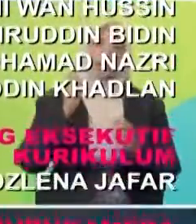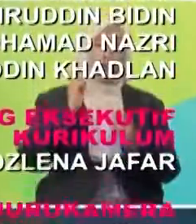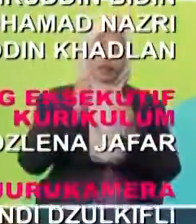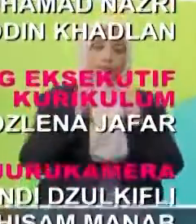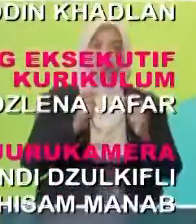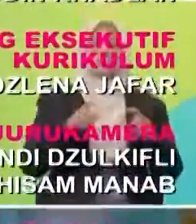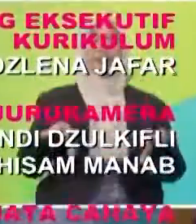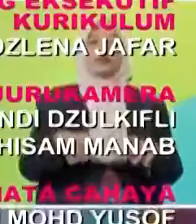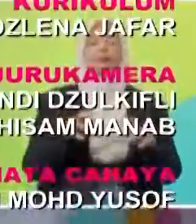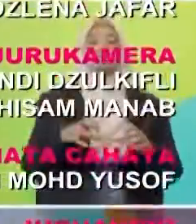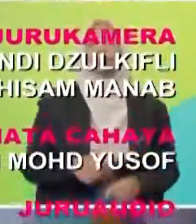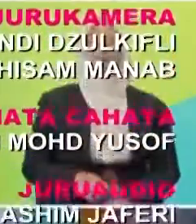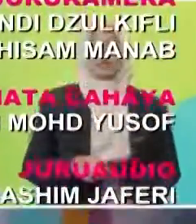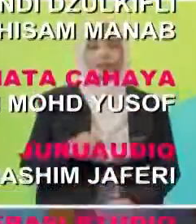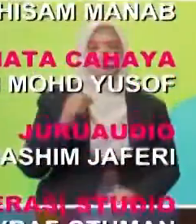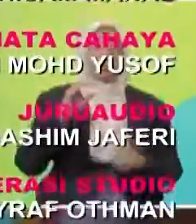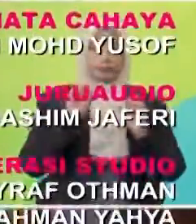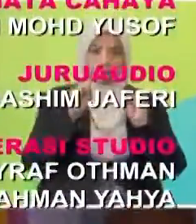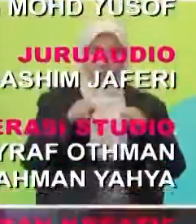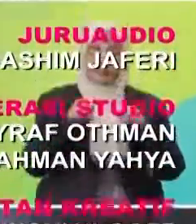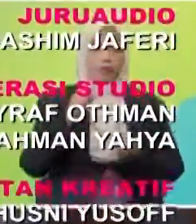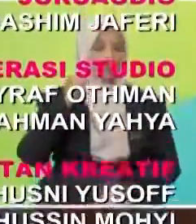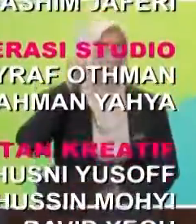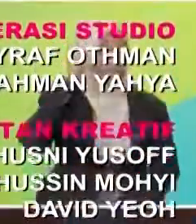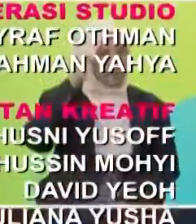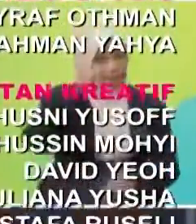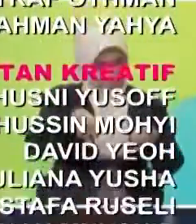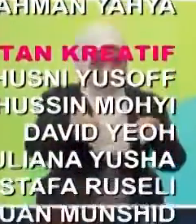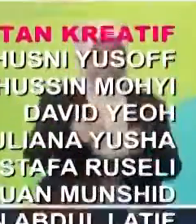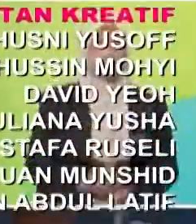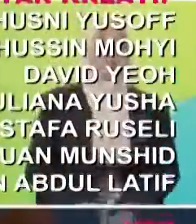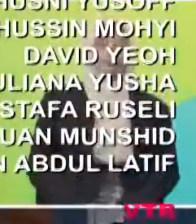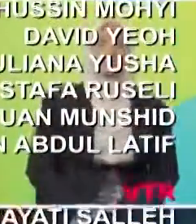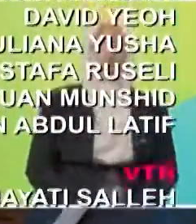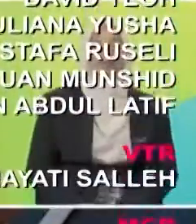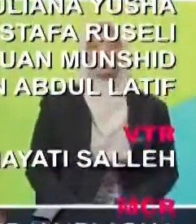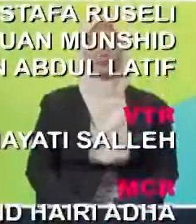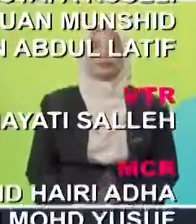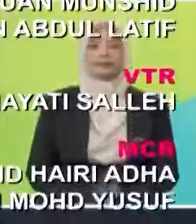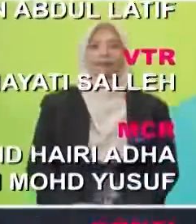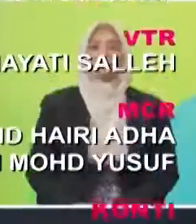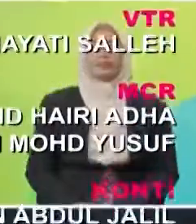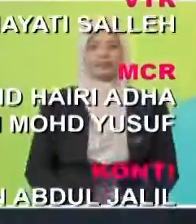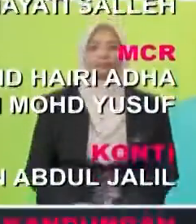Bertindak atas kemampuan, engkau boleh.